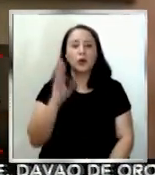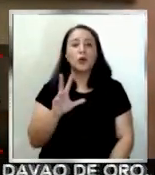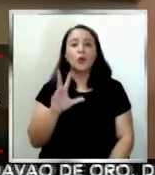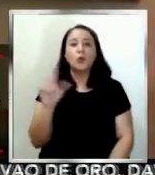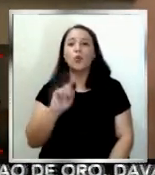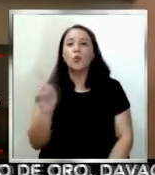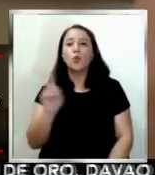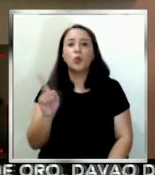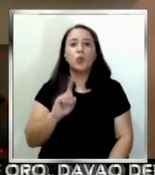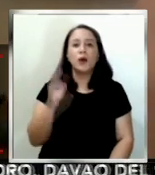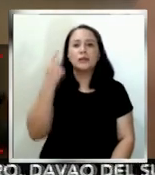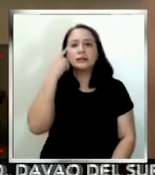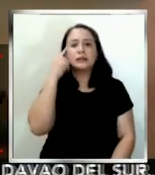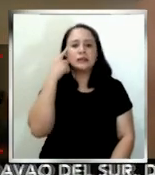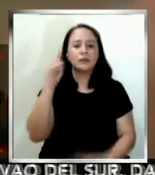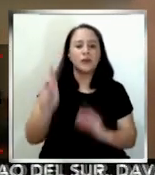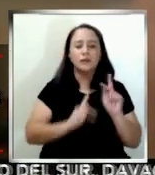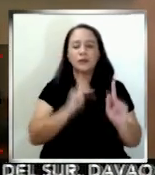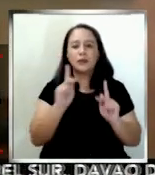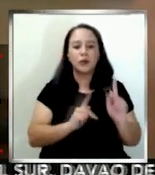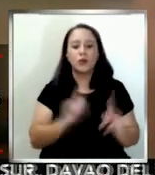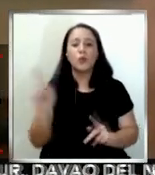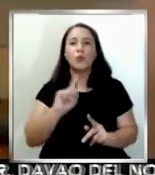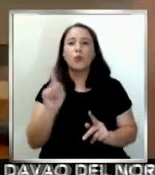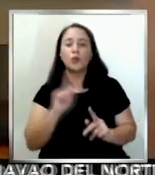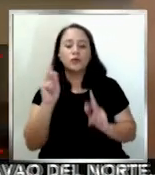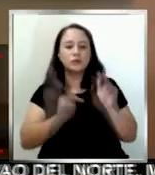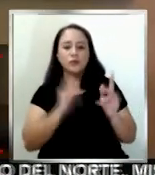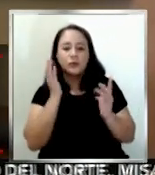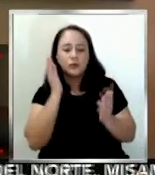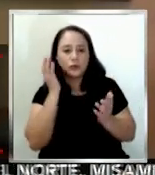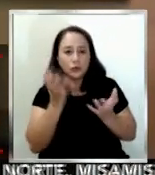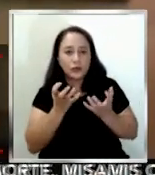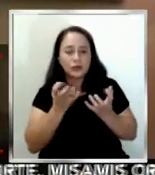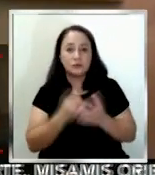mga tao, unsay gusto sa mga tao. But you're open to it?